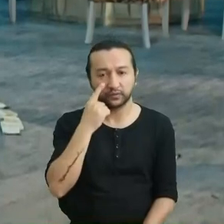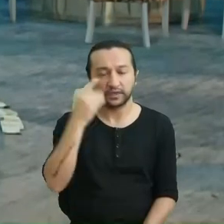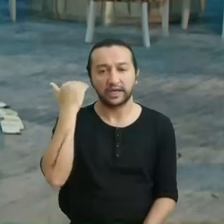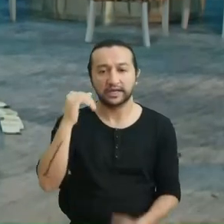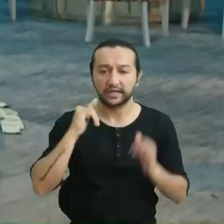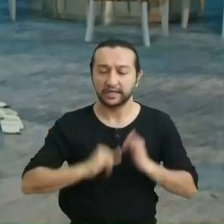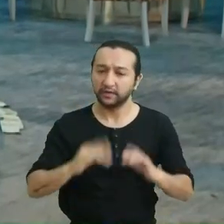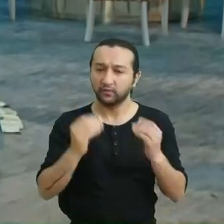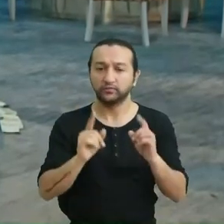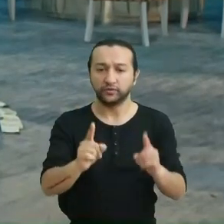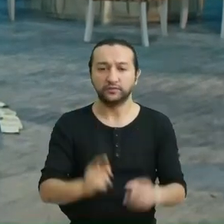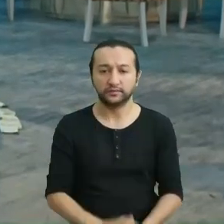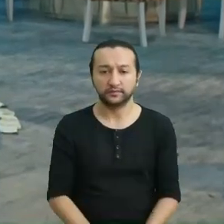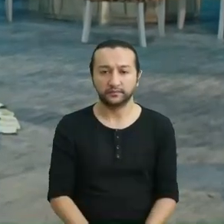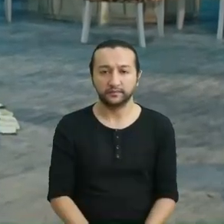arkada kalmasın.